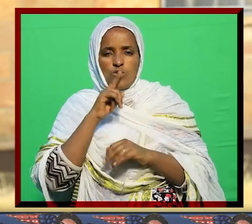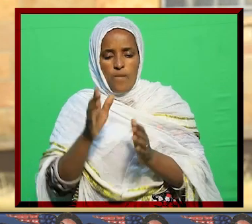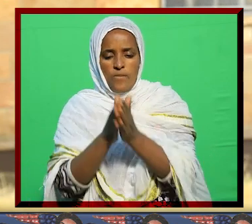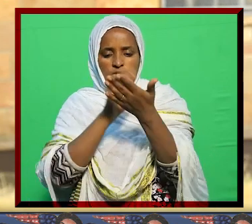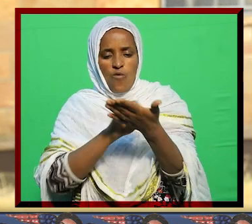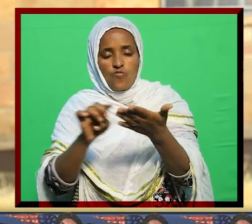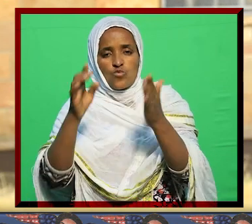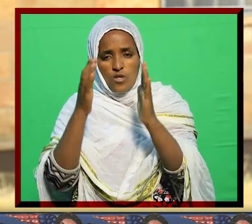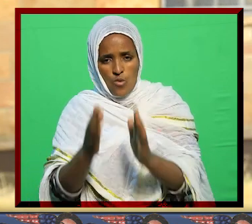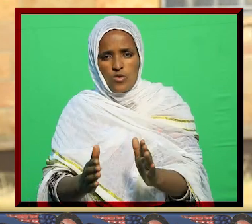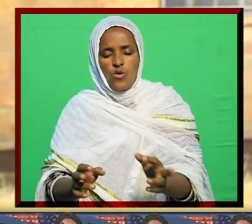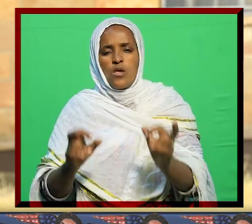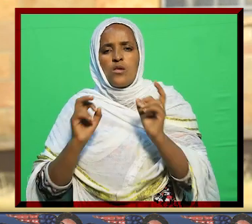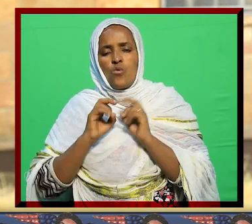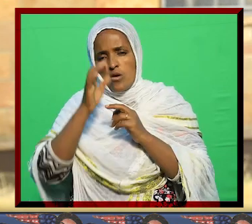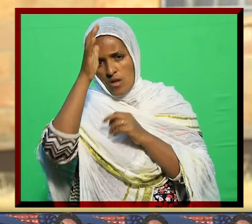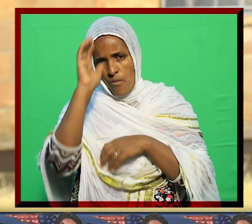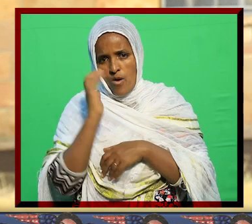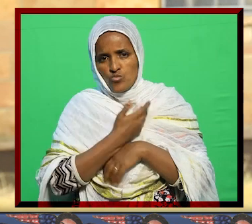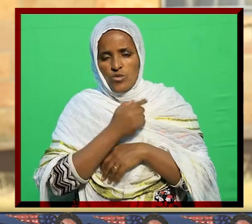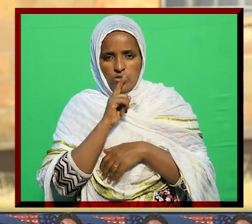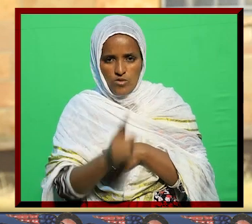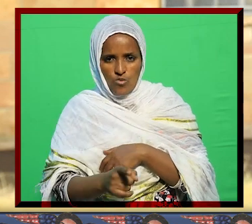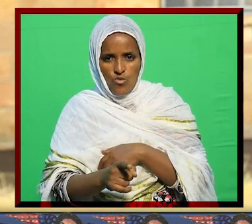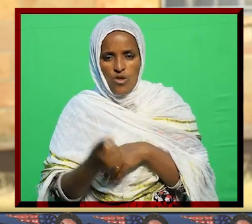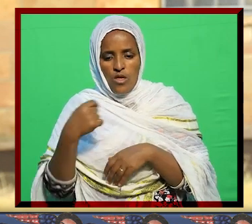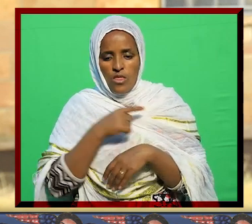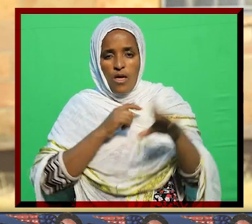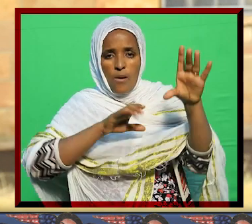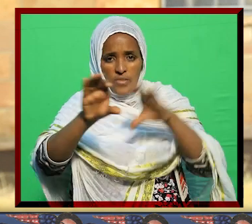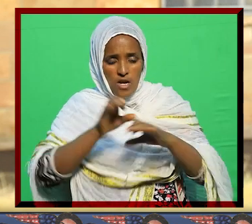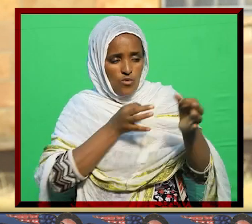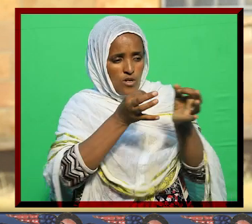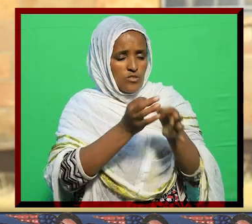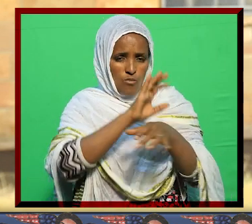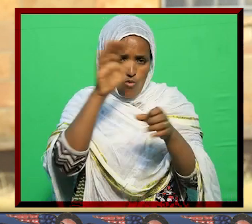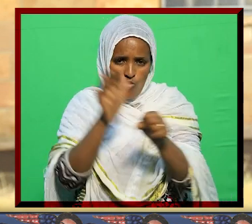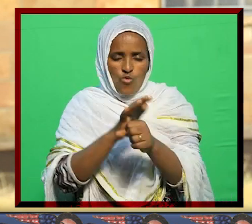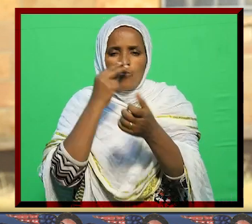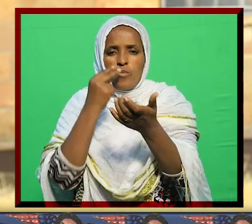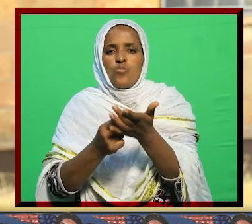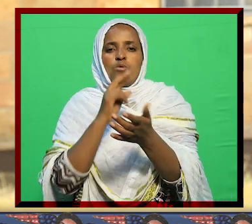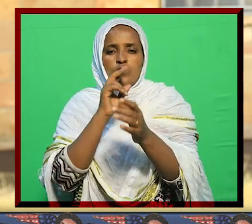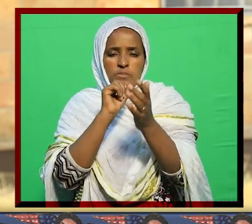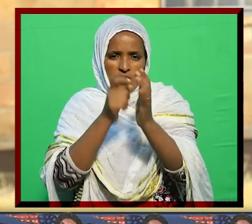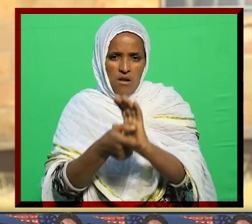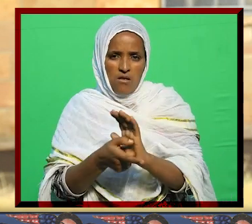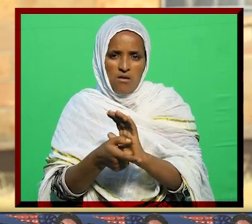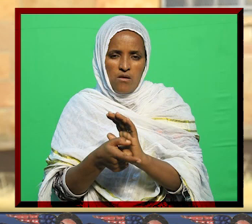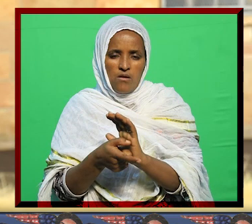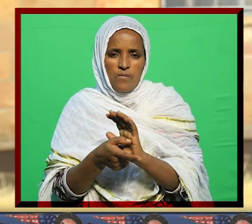መጽሐፍ ቅዱሳዊም ነው ህይወት አበውም ነው ያንን የምናደርገው ማለት ነው። የምናደርጋቸው ገለጻዎች በሙሉ በጎ ናቸው።